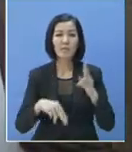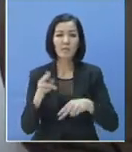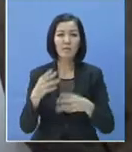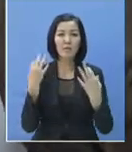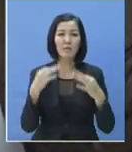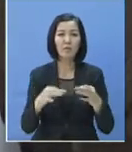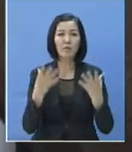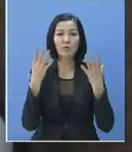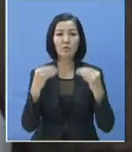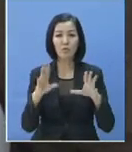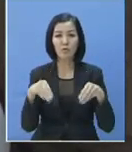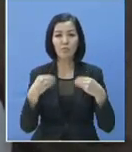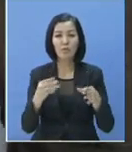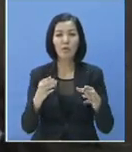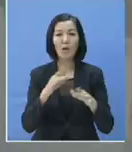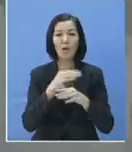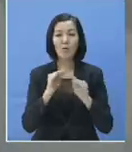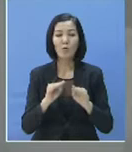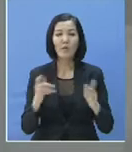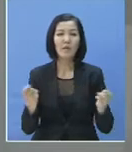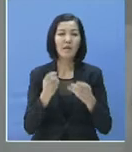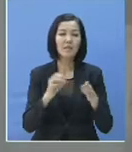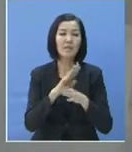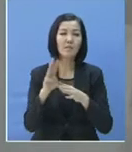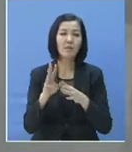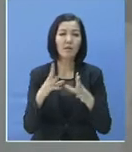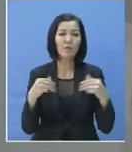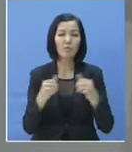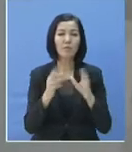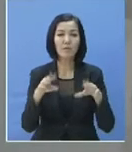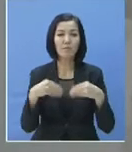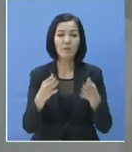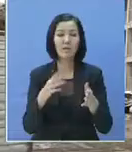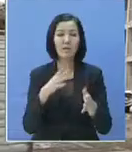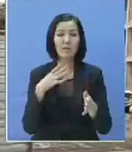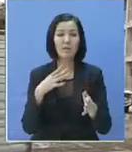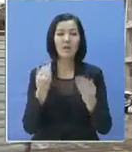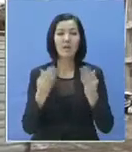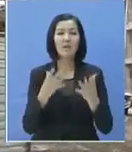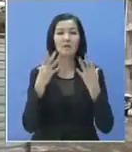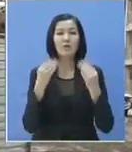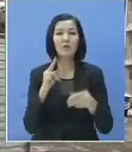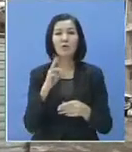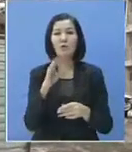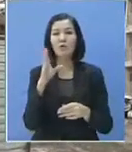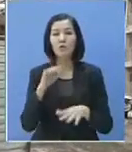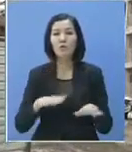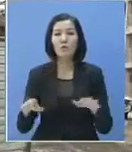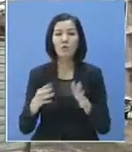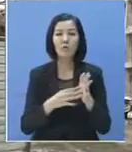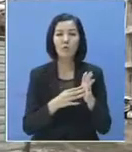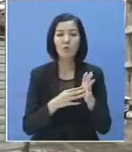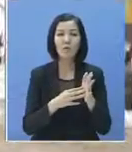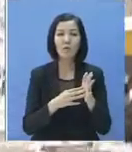беріледі. Жоспарға сәйкес көп балалы аз қамтылған отбасыларға үлестірілмек. Айта кетсек, қазіргі таңда Көксу ауданында 9